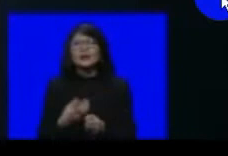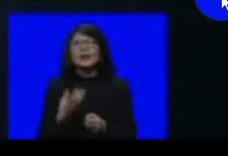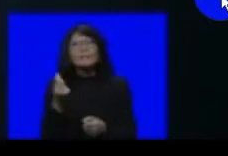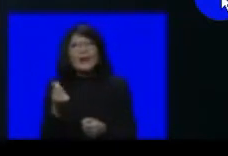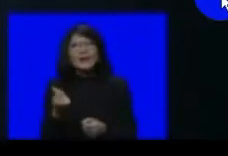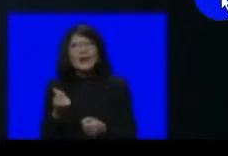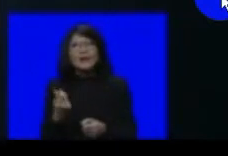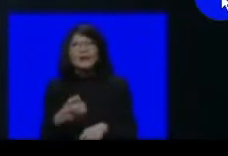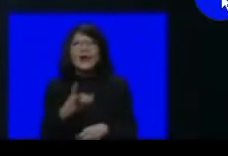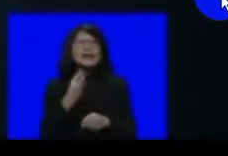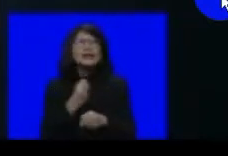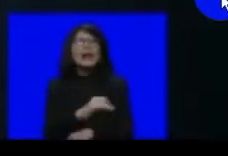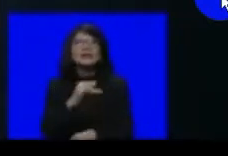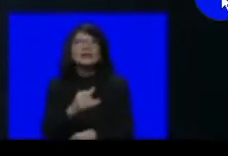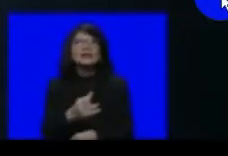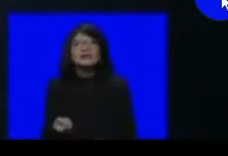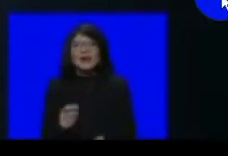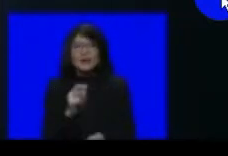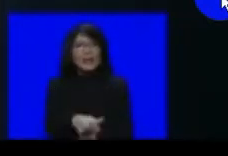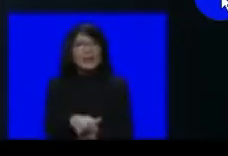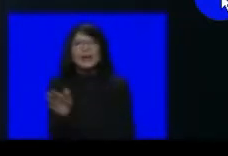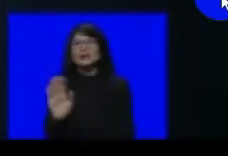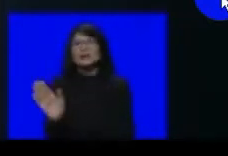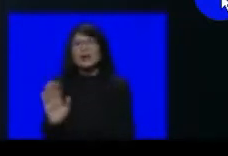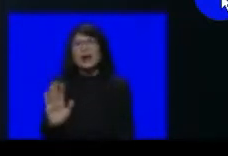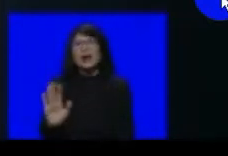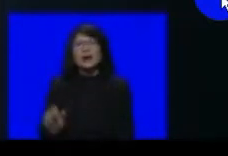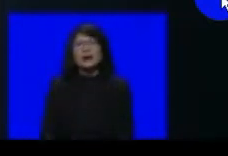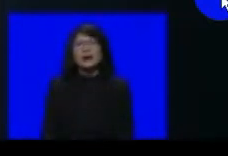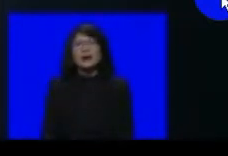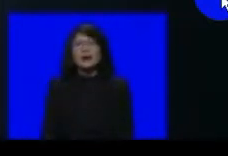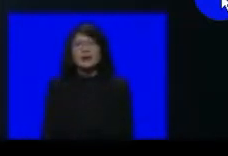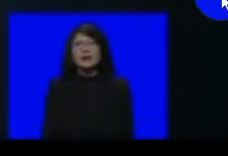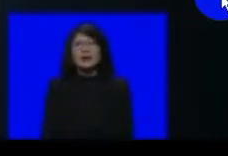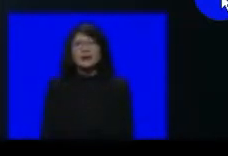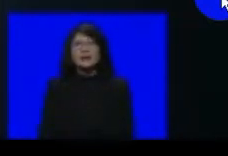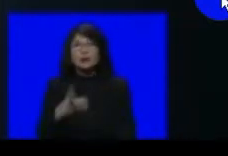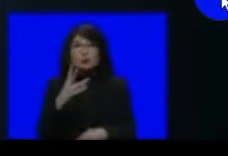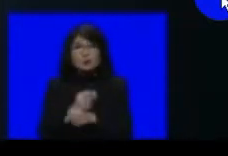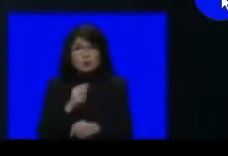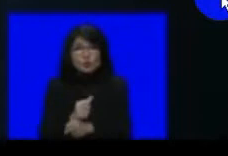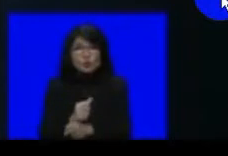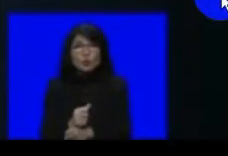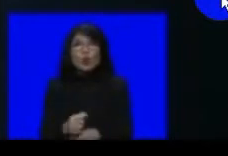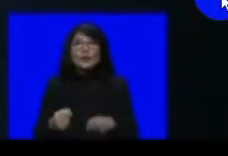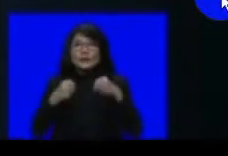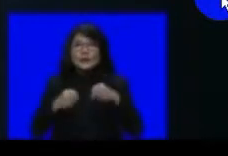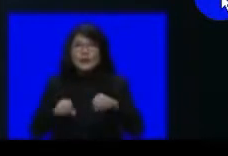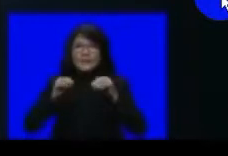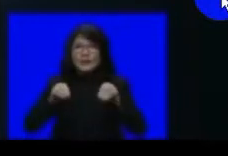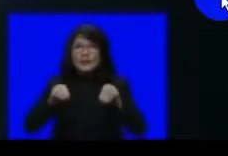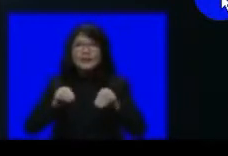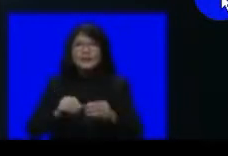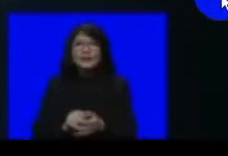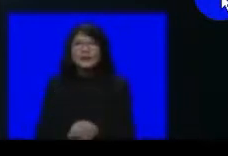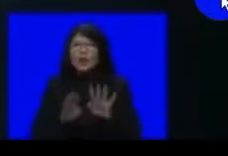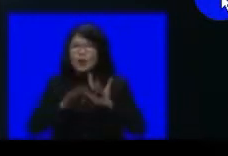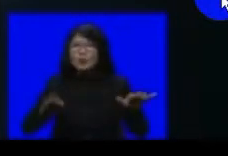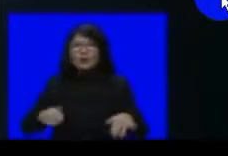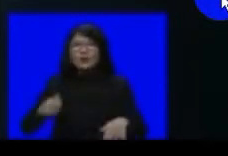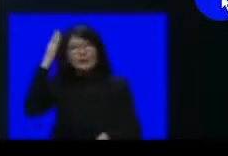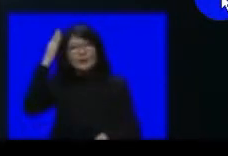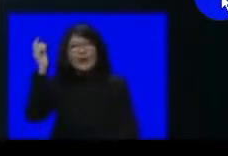biaya. Jadi peserta didik, pendidik, operator sekolah, kepala